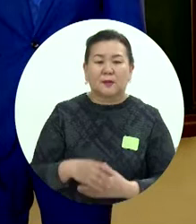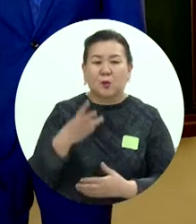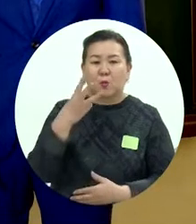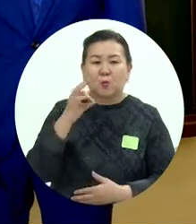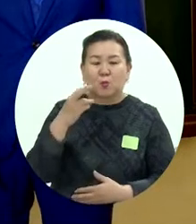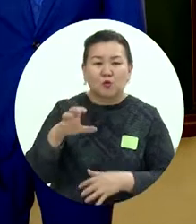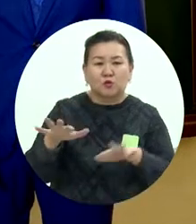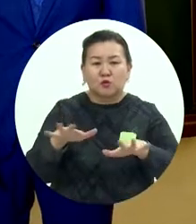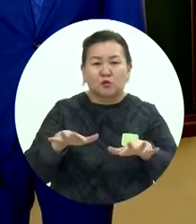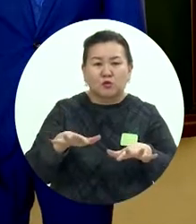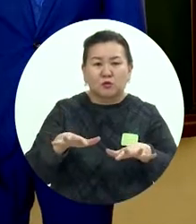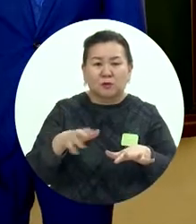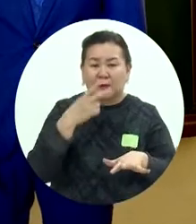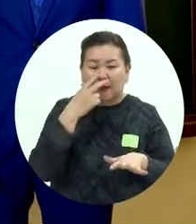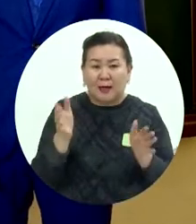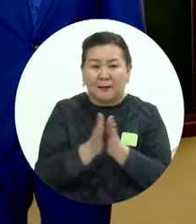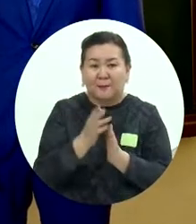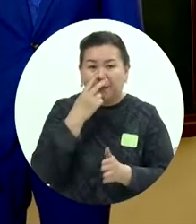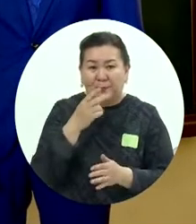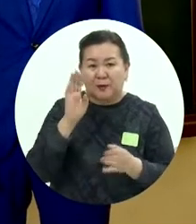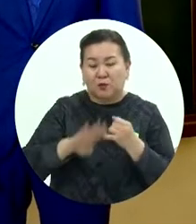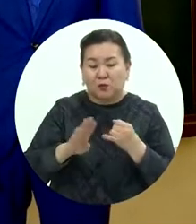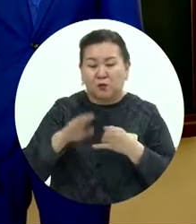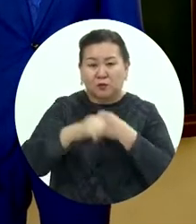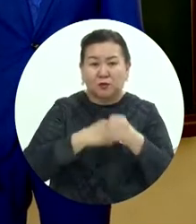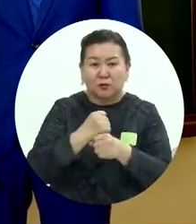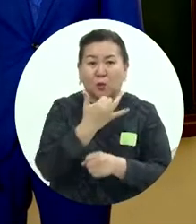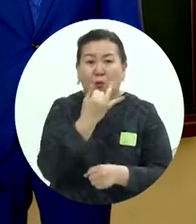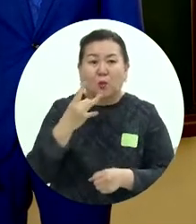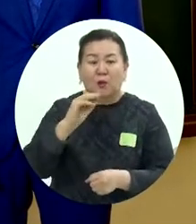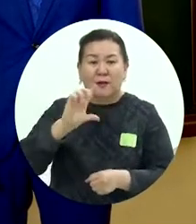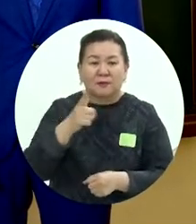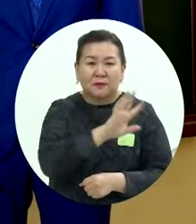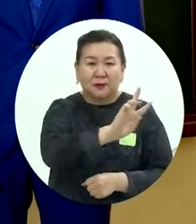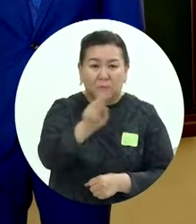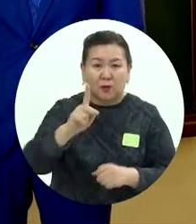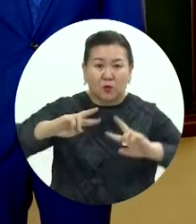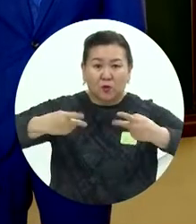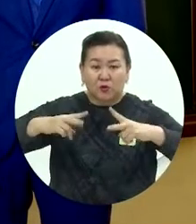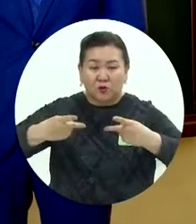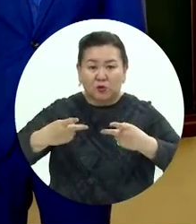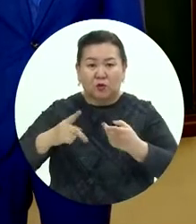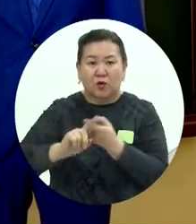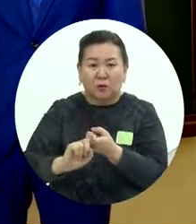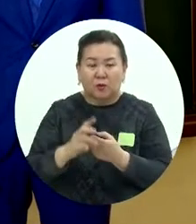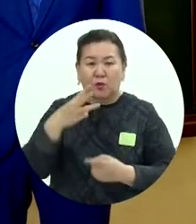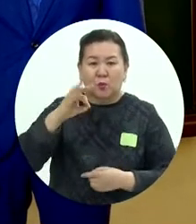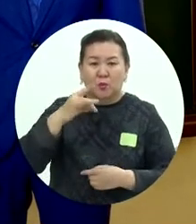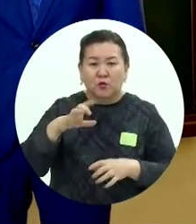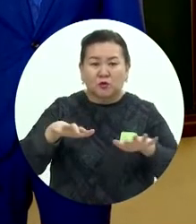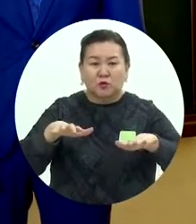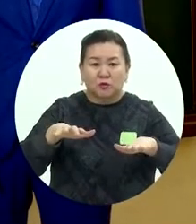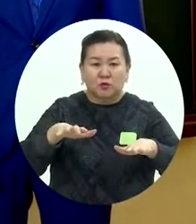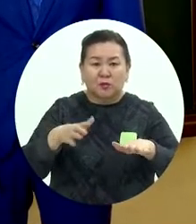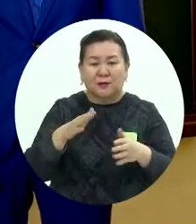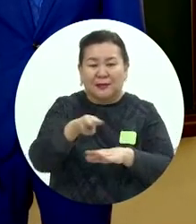За мөслөгийн талбай өөрчлөлтийг хамтдаа харцгаая. Сүүлийн жилүүдэд уур амьсгалын өөрчлөлт дэлхийн дулааралтай холбоотойгоор мөслөг, мөсөн голын